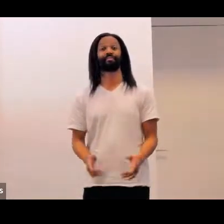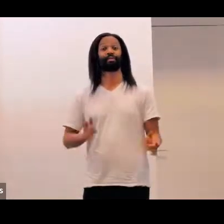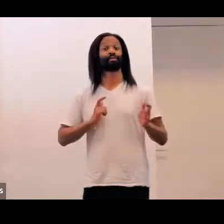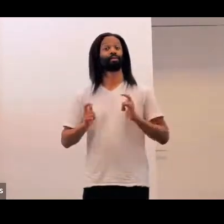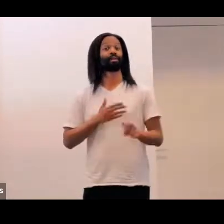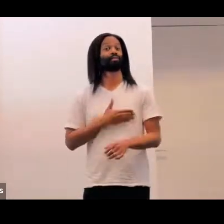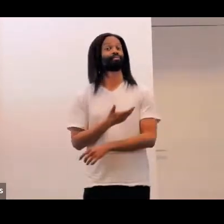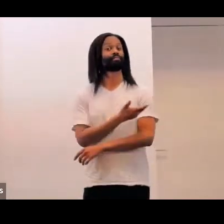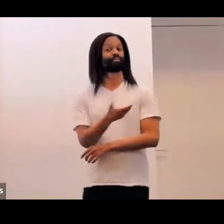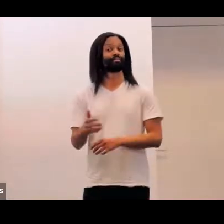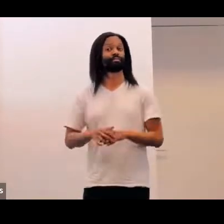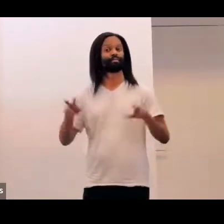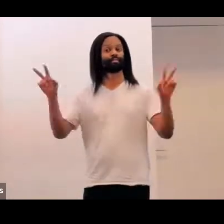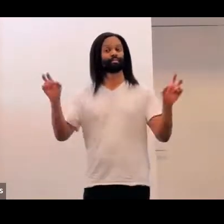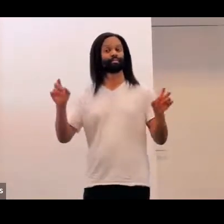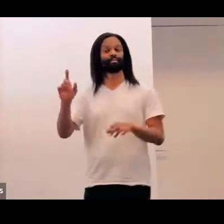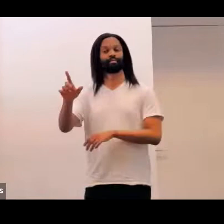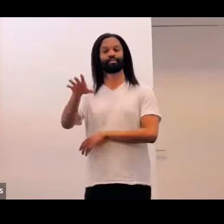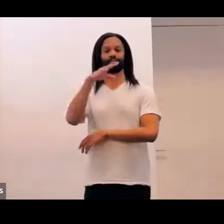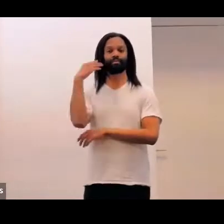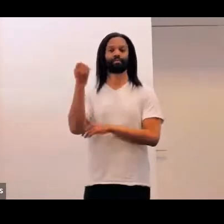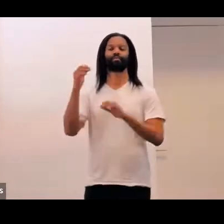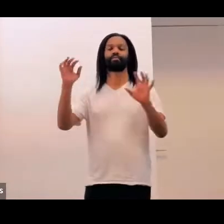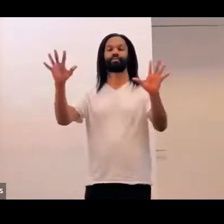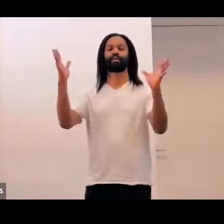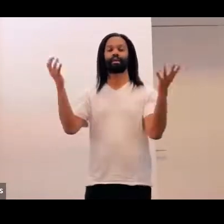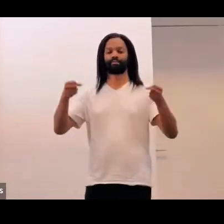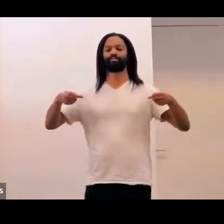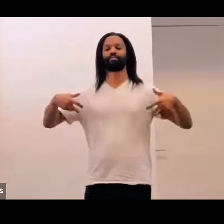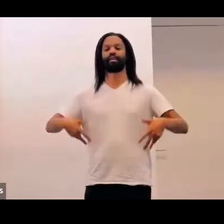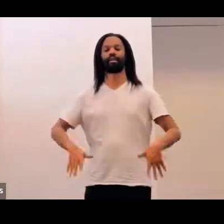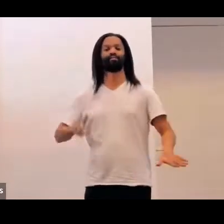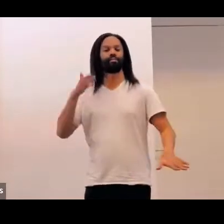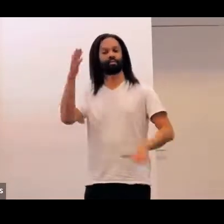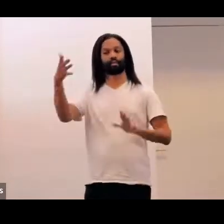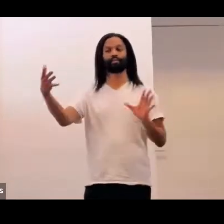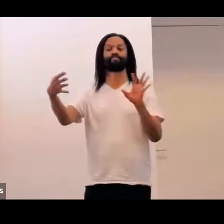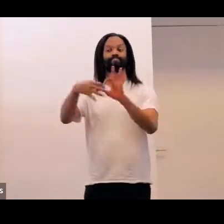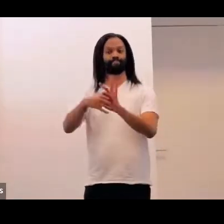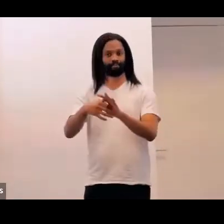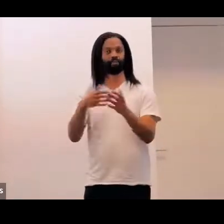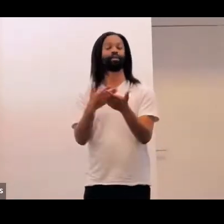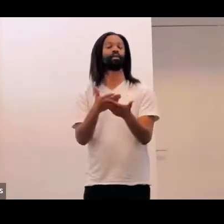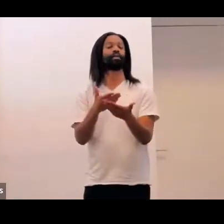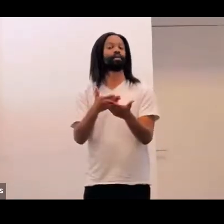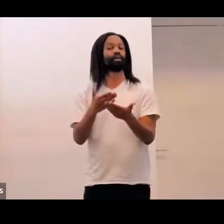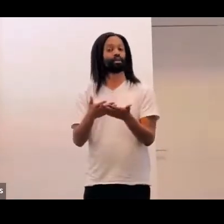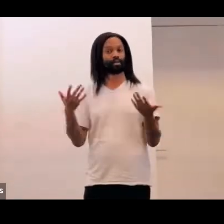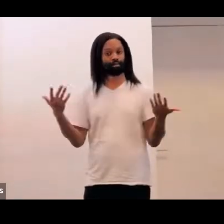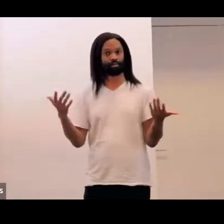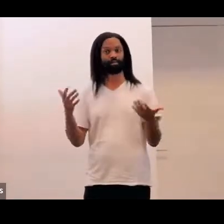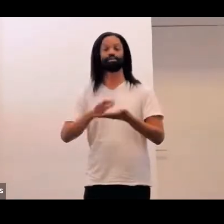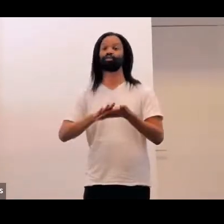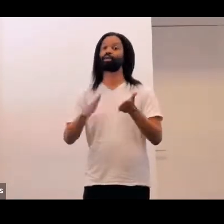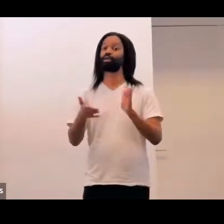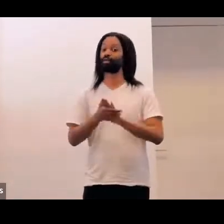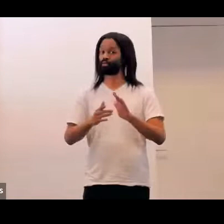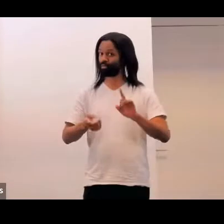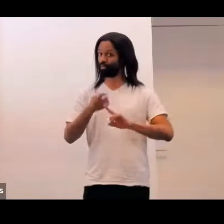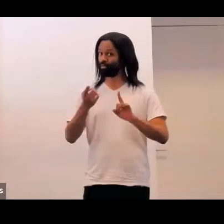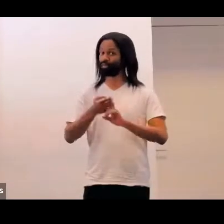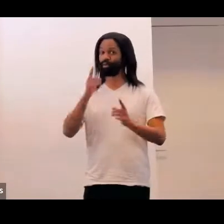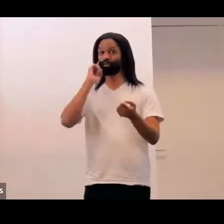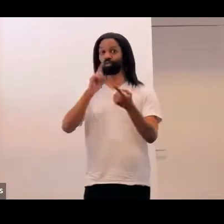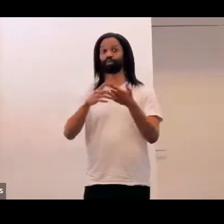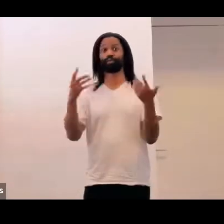et des Arbres, les Racines de Demain est une association qui porte un projet de territoire sur la place des arbres dans le bien-être